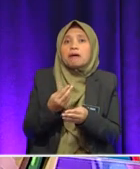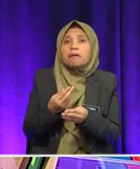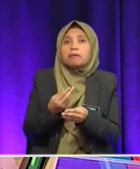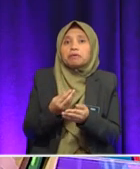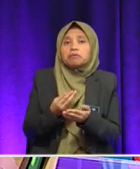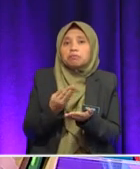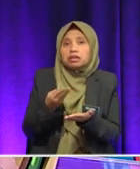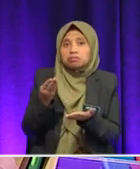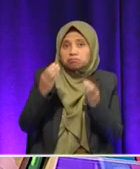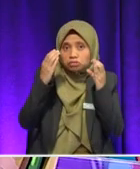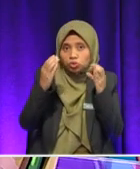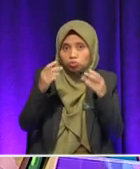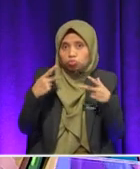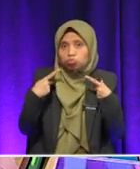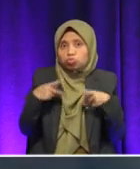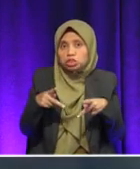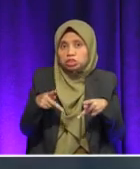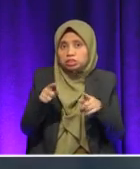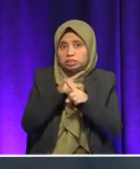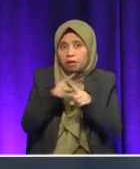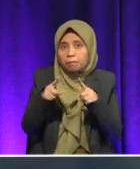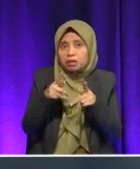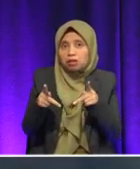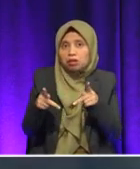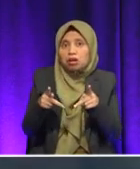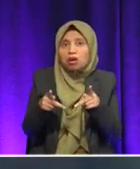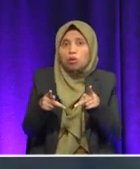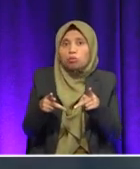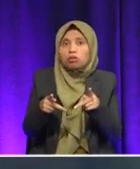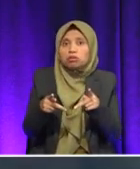Tapi kalau buat permainan murid-murid